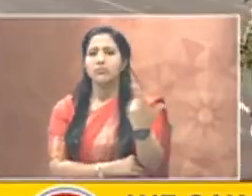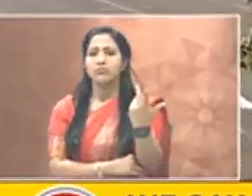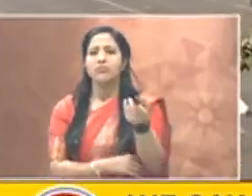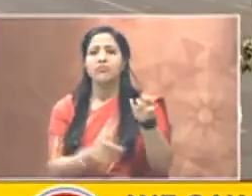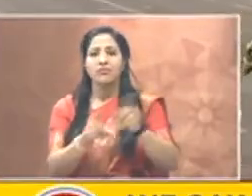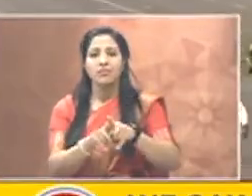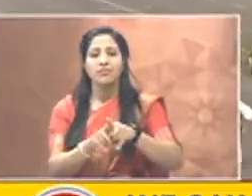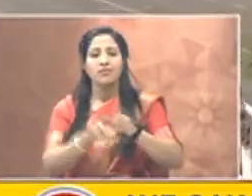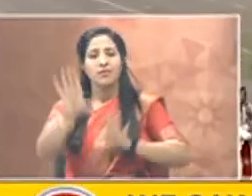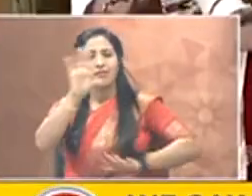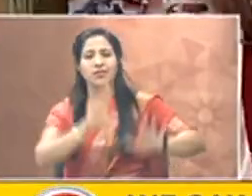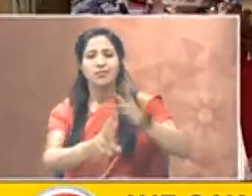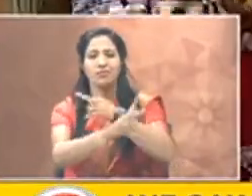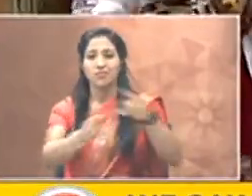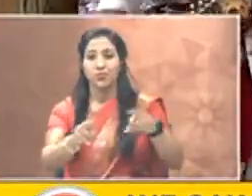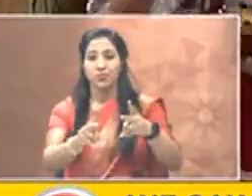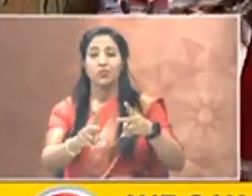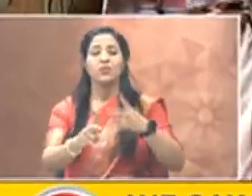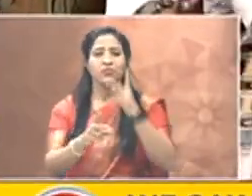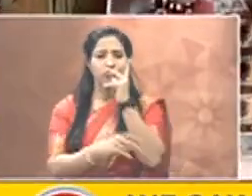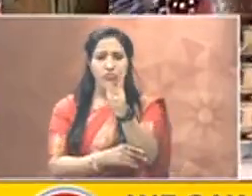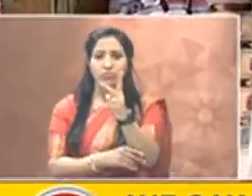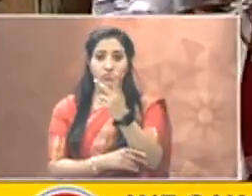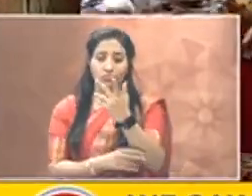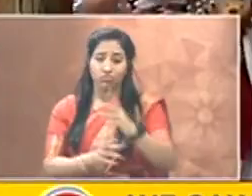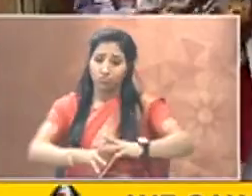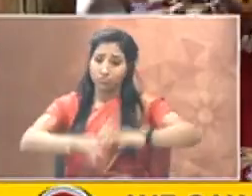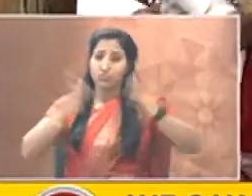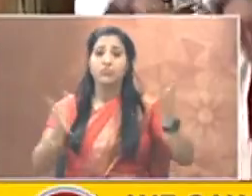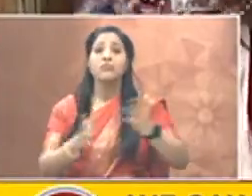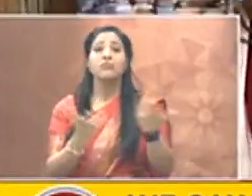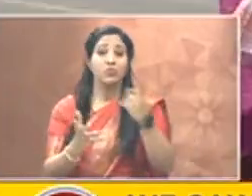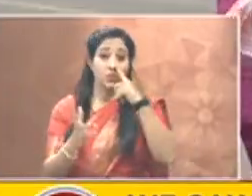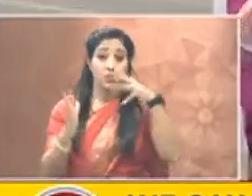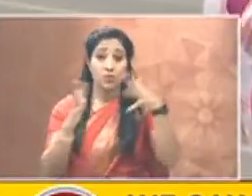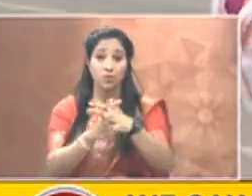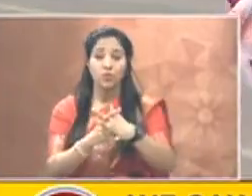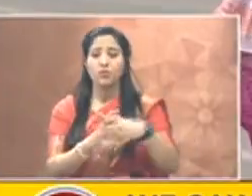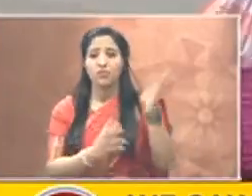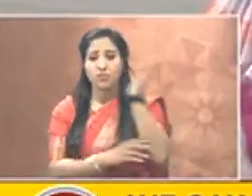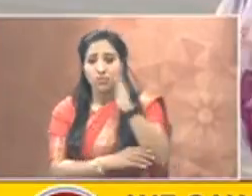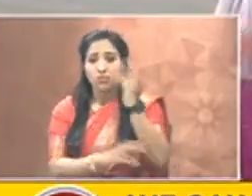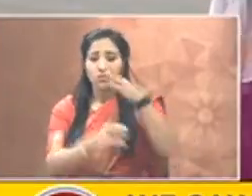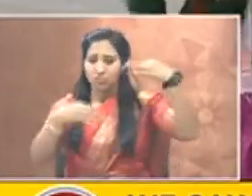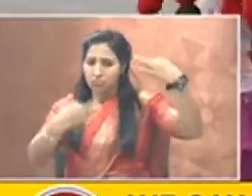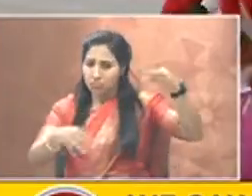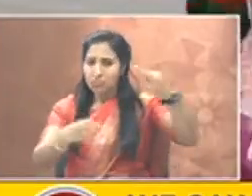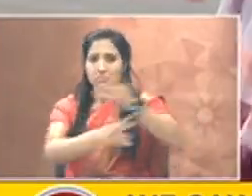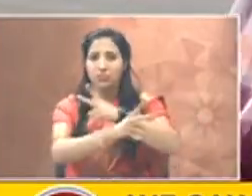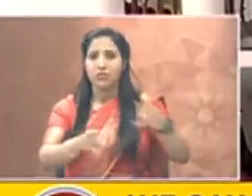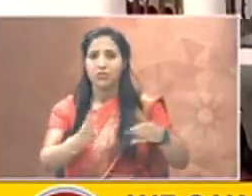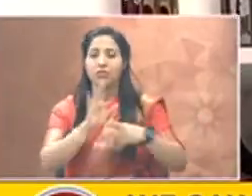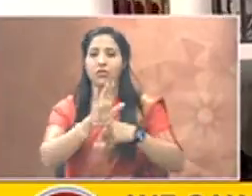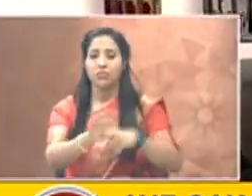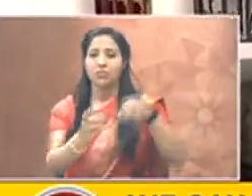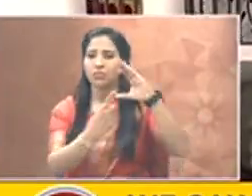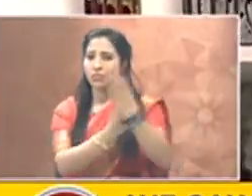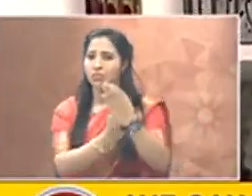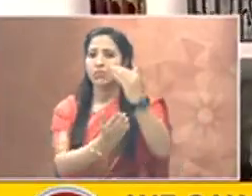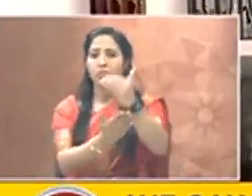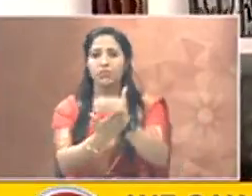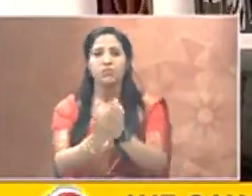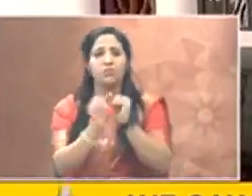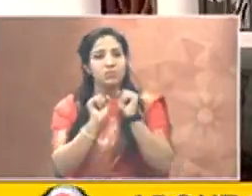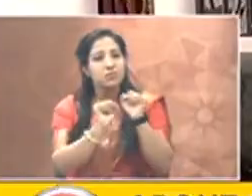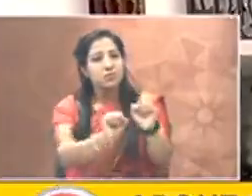जो झांकी निकली उसमें भी सभी महिला कलाकार ही थी। जो सांस्कृतिक कार्यक्रम